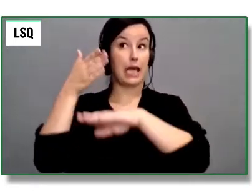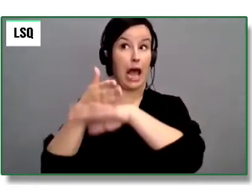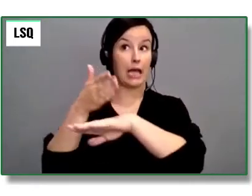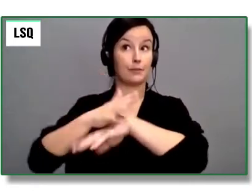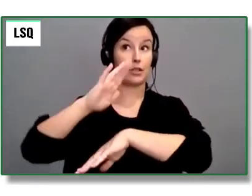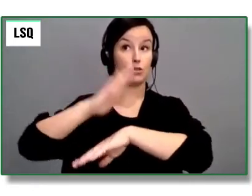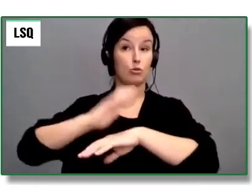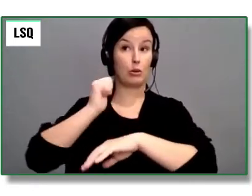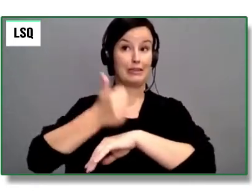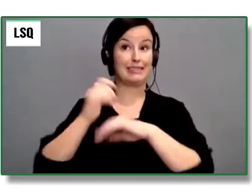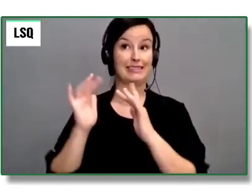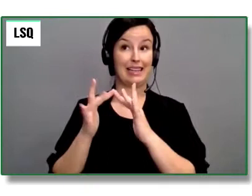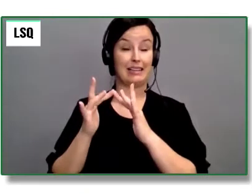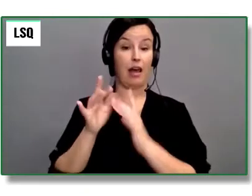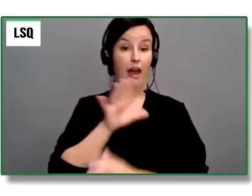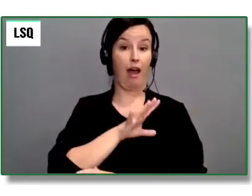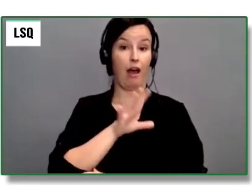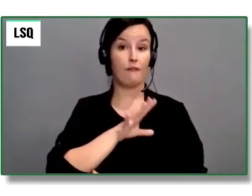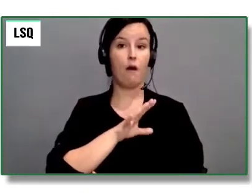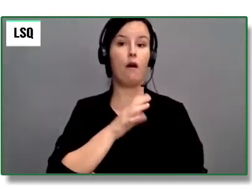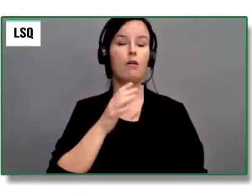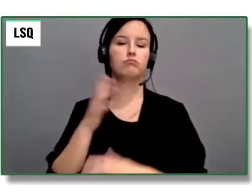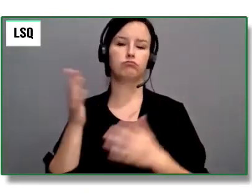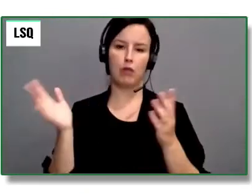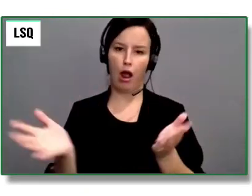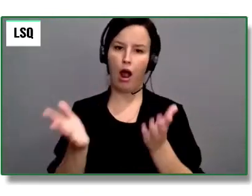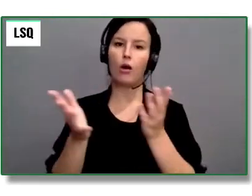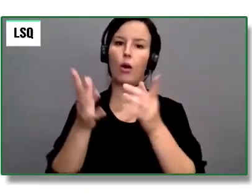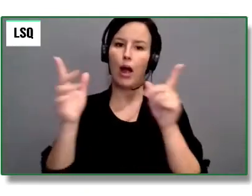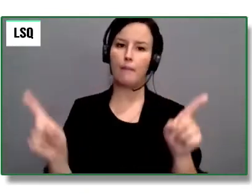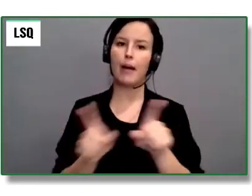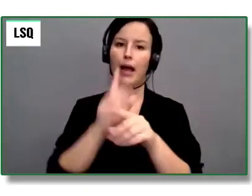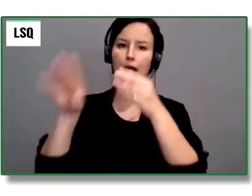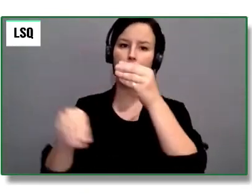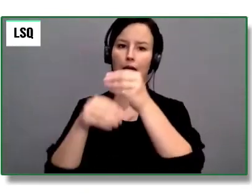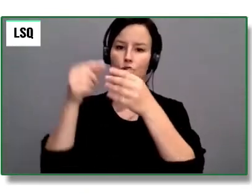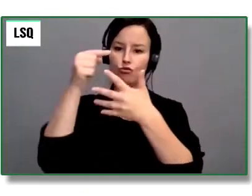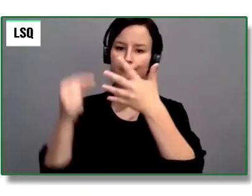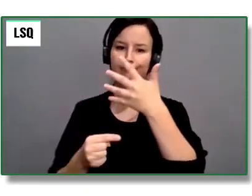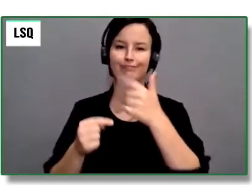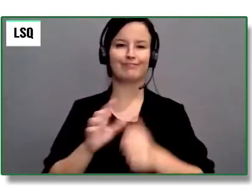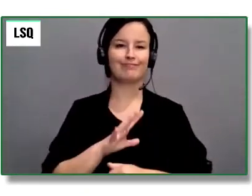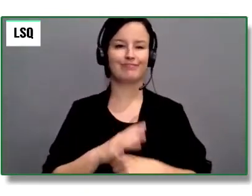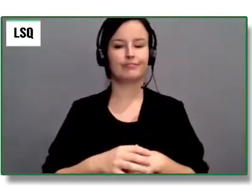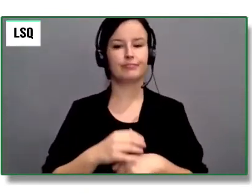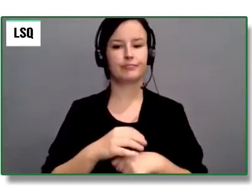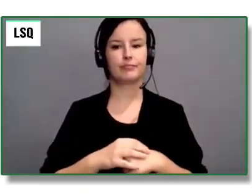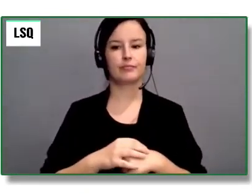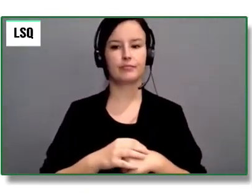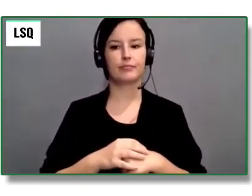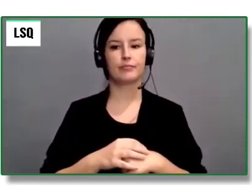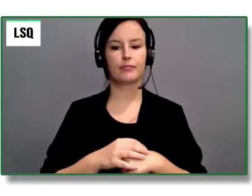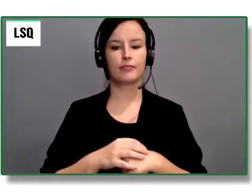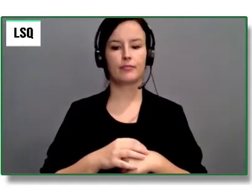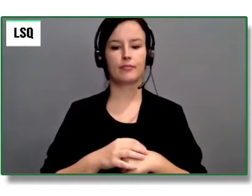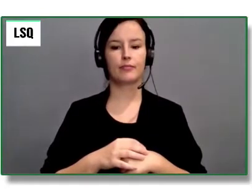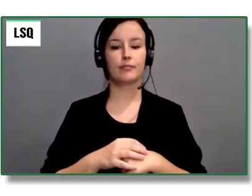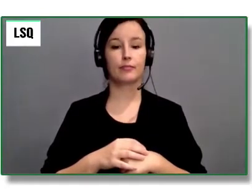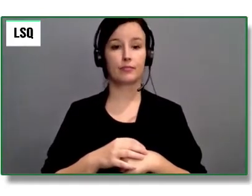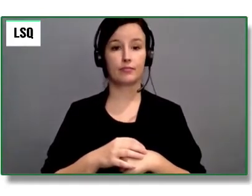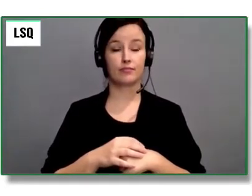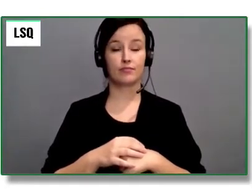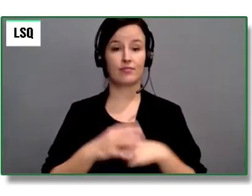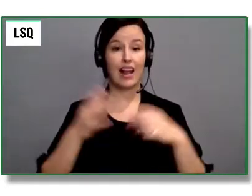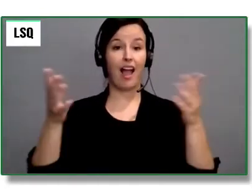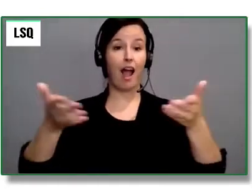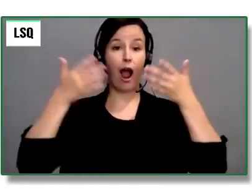virtuelle, je vous encourage à inclure ces éléments. Donc, d'abord, les randonnées